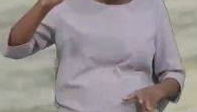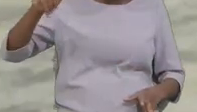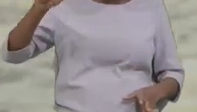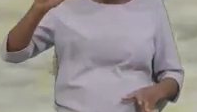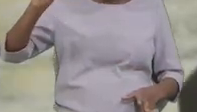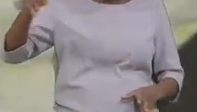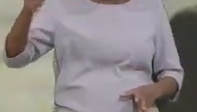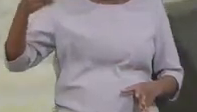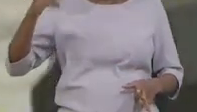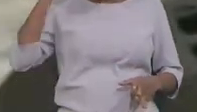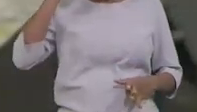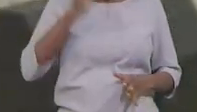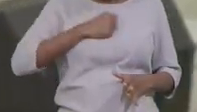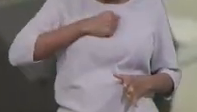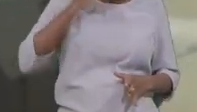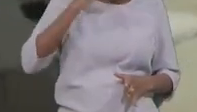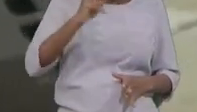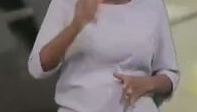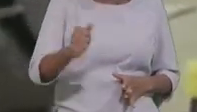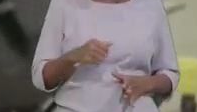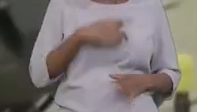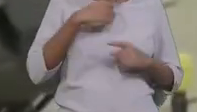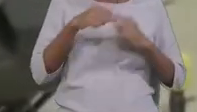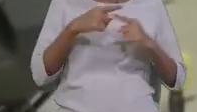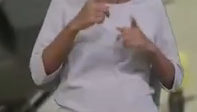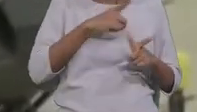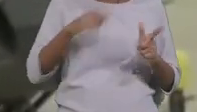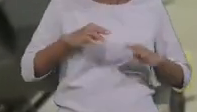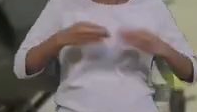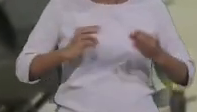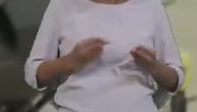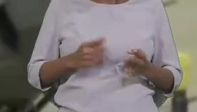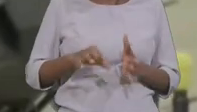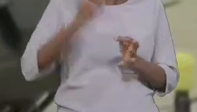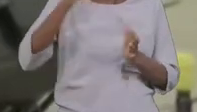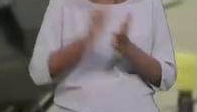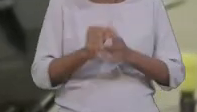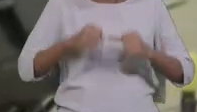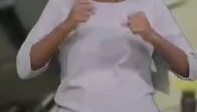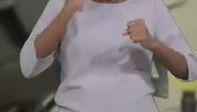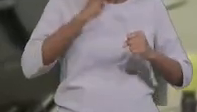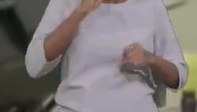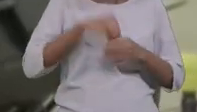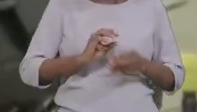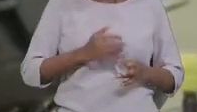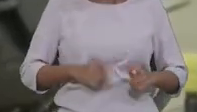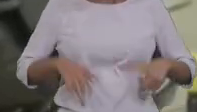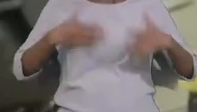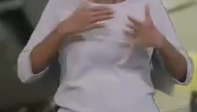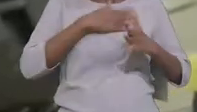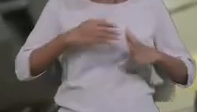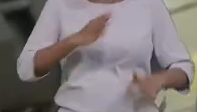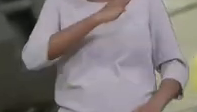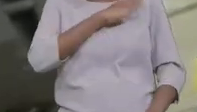d'Élie, mais à cause de ses actes. Quand Dieu envoie l'Esprit, cette puissance sera dans nos vies.